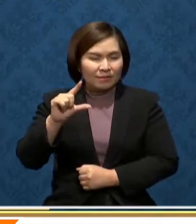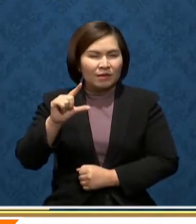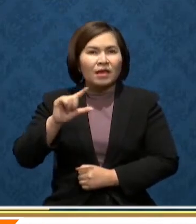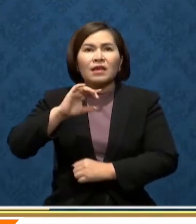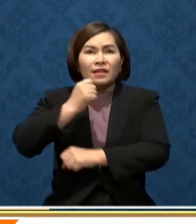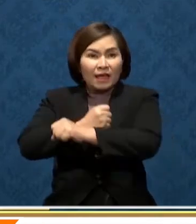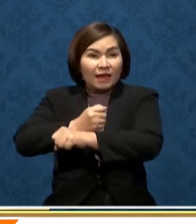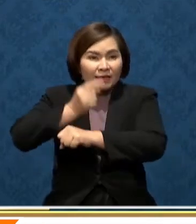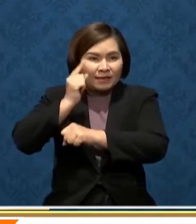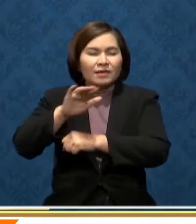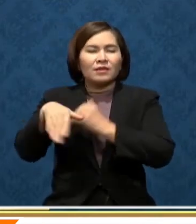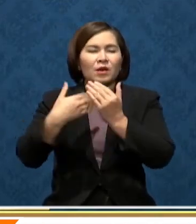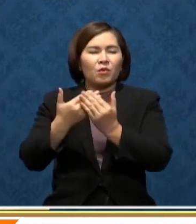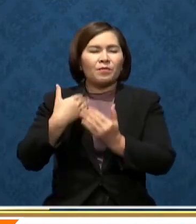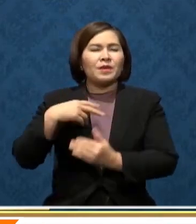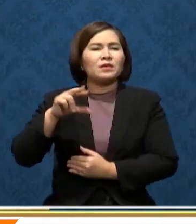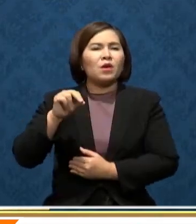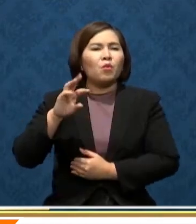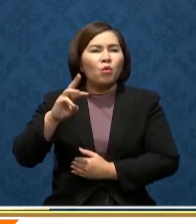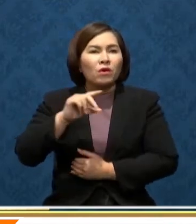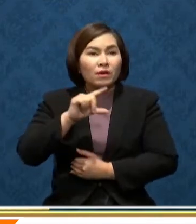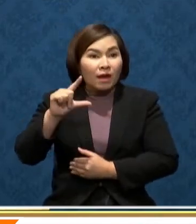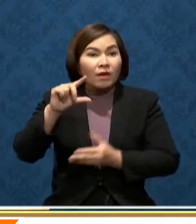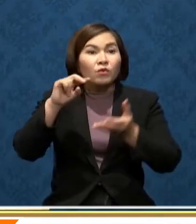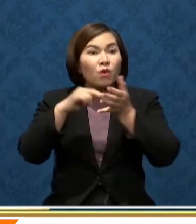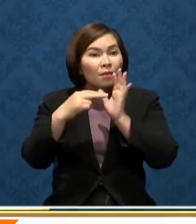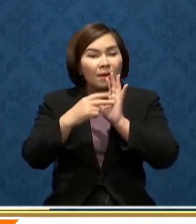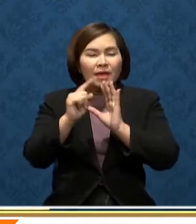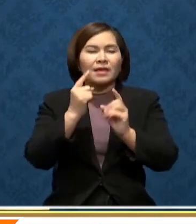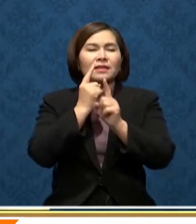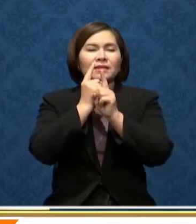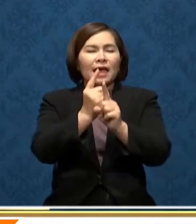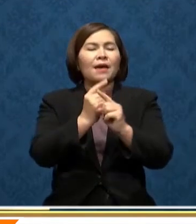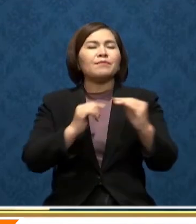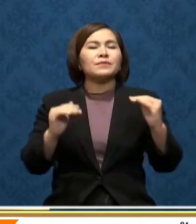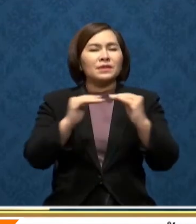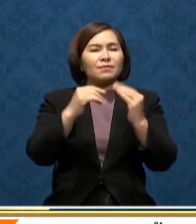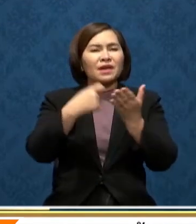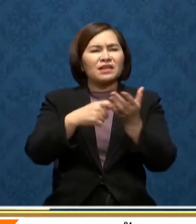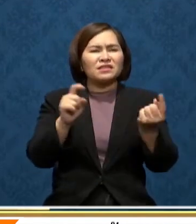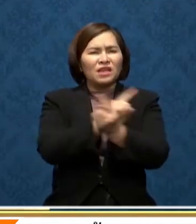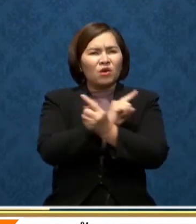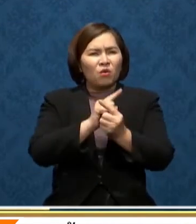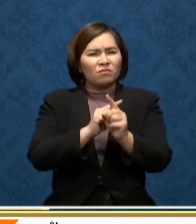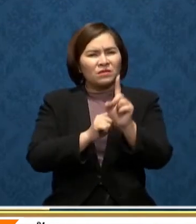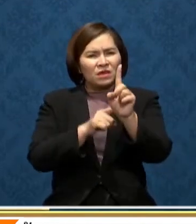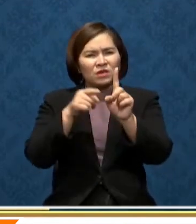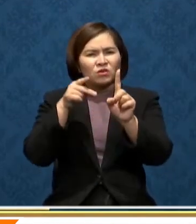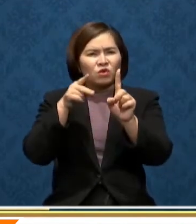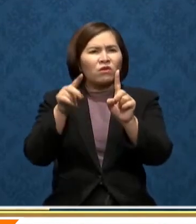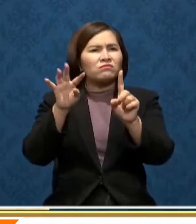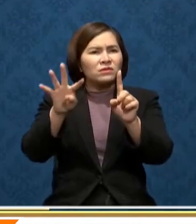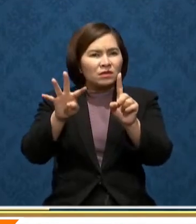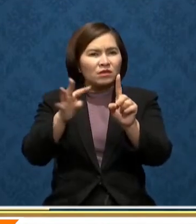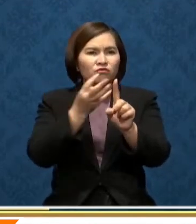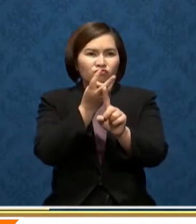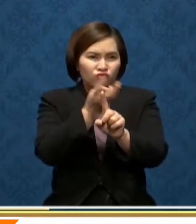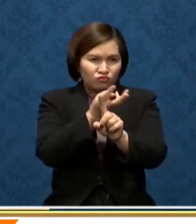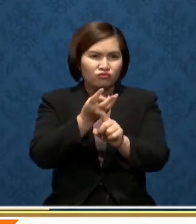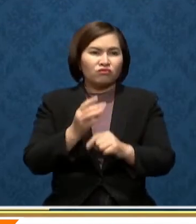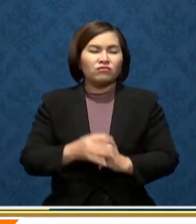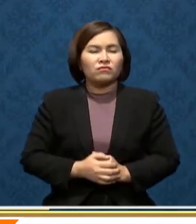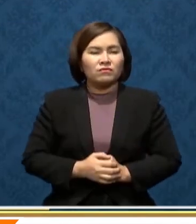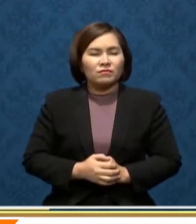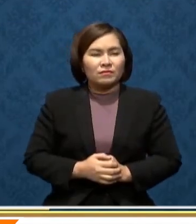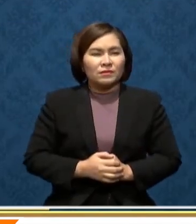ทั้งสิ้น36ล้านนั่นหมายความว่าแรงงานอยู่ภายใต้การคุ้มครองประมาณ 1ใน 4เท่านั้นเองครับขณะ